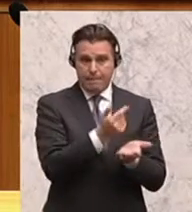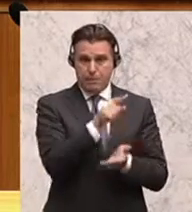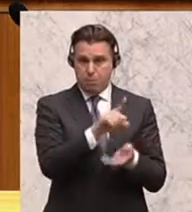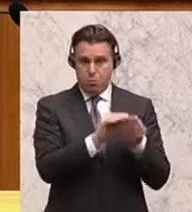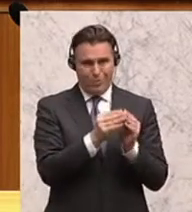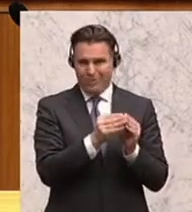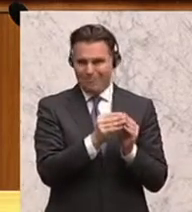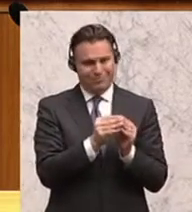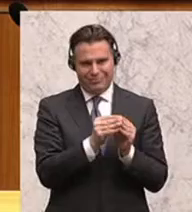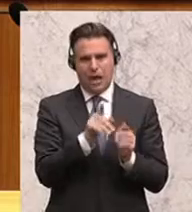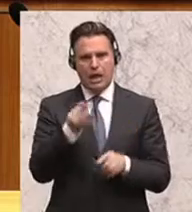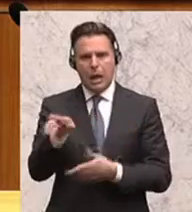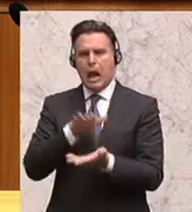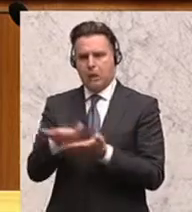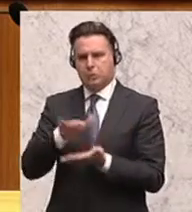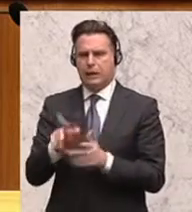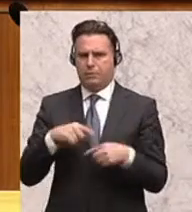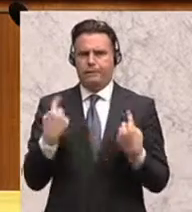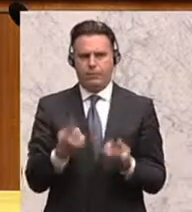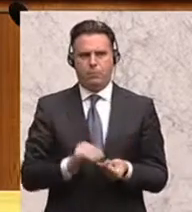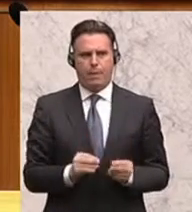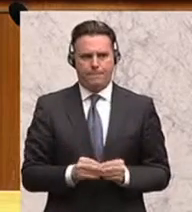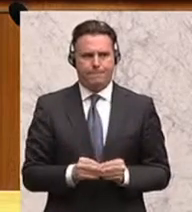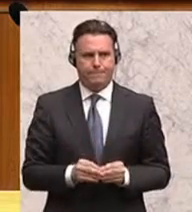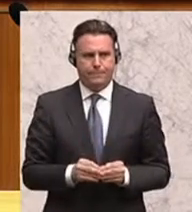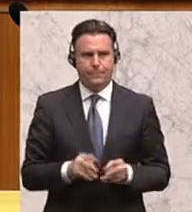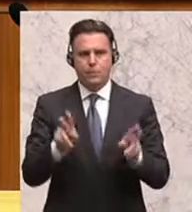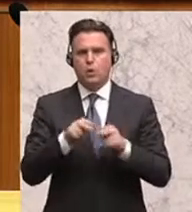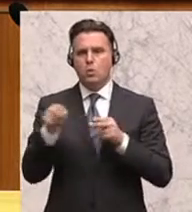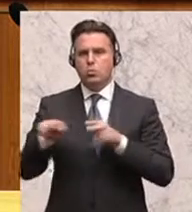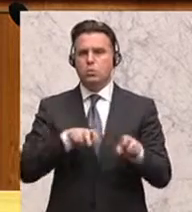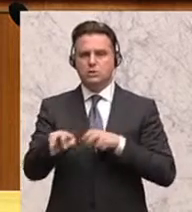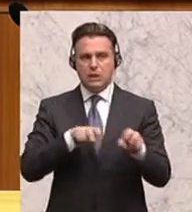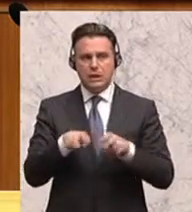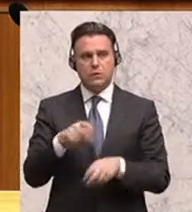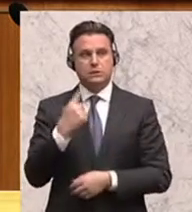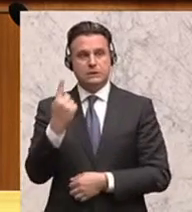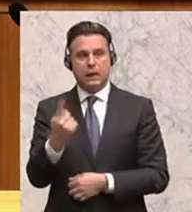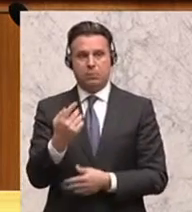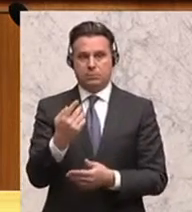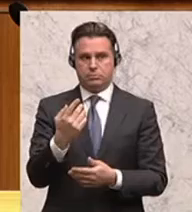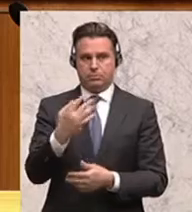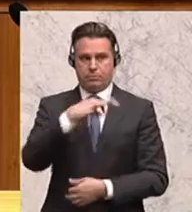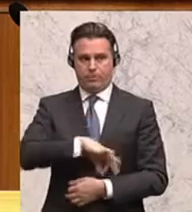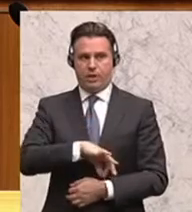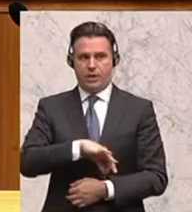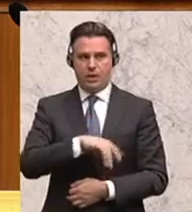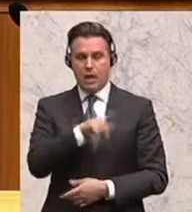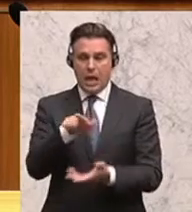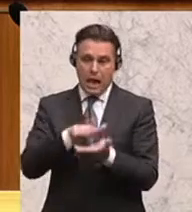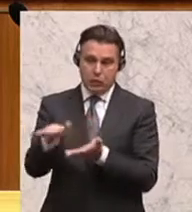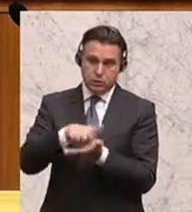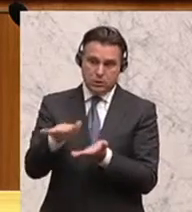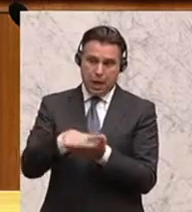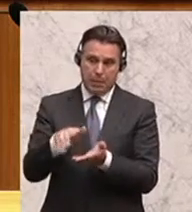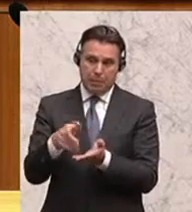eindeutig eines auf der ausgabenseite und die bundesregierung hat auch eine verpflichtung wenn sie hier ausgabenseite